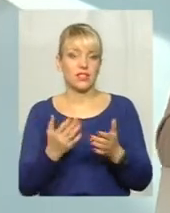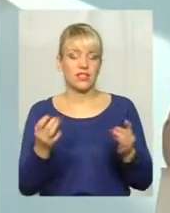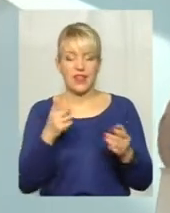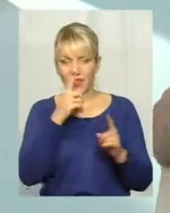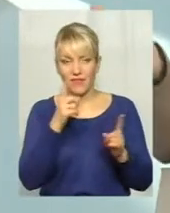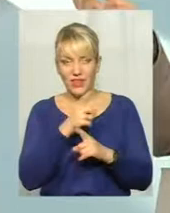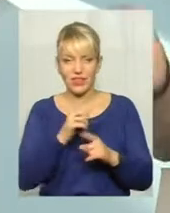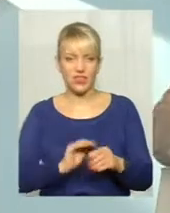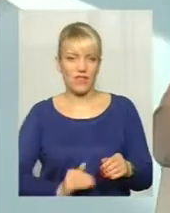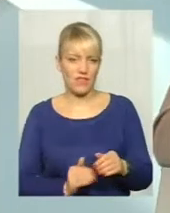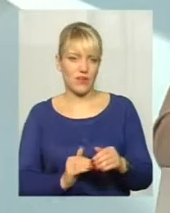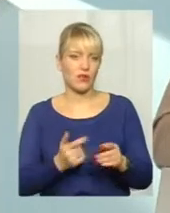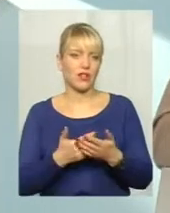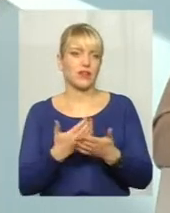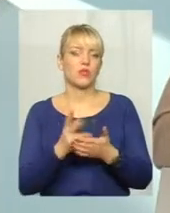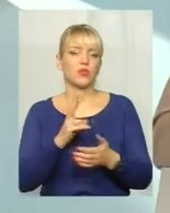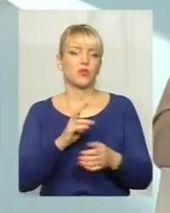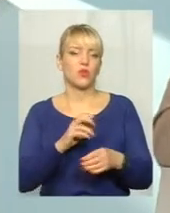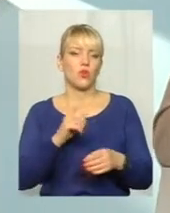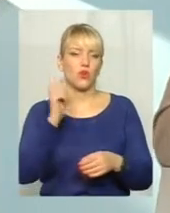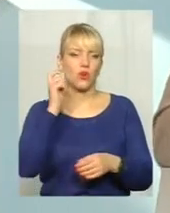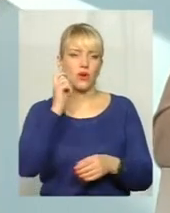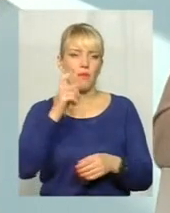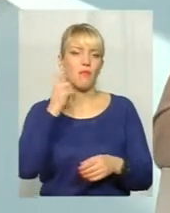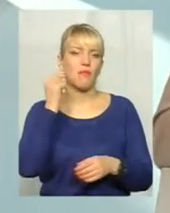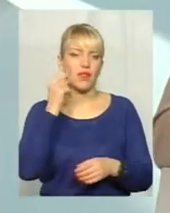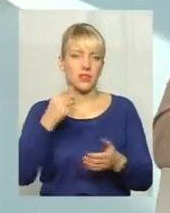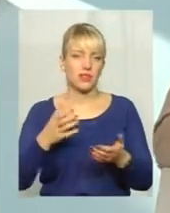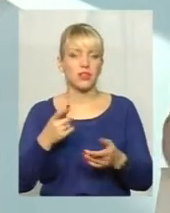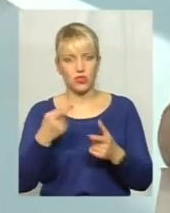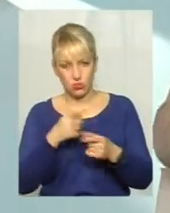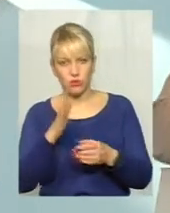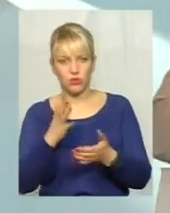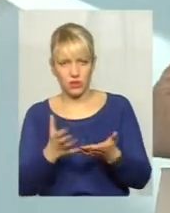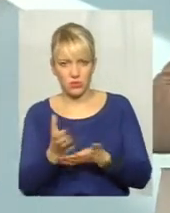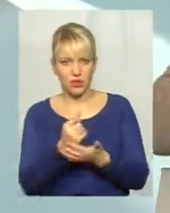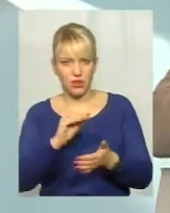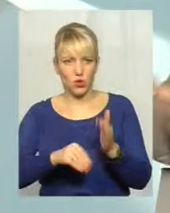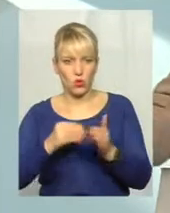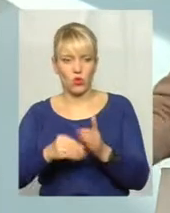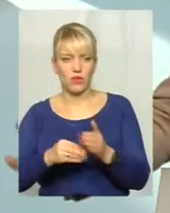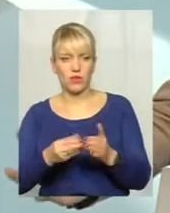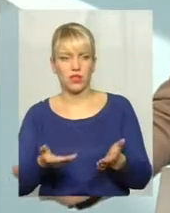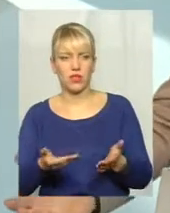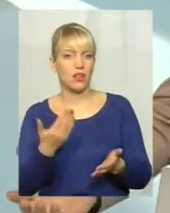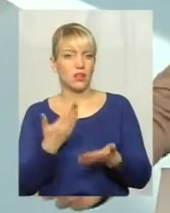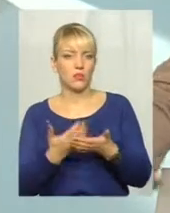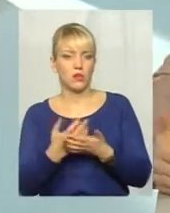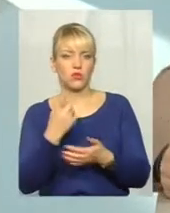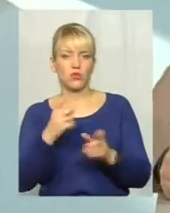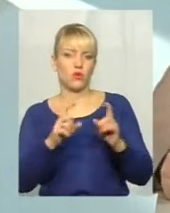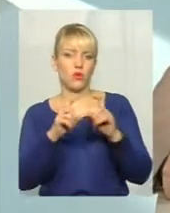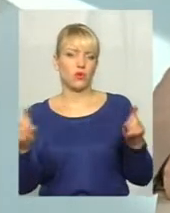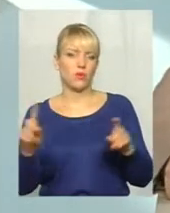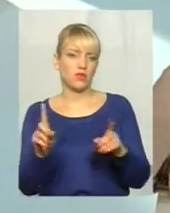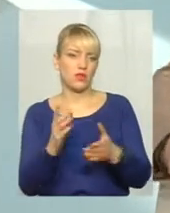господарства, які там, до прикладу, виробляють мед, чи зберуть вони цих 23 довідки, скільки в них піде часу в порівнянні з однією з, наприклад, корпорацій великих,